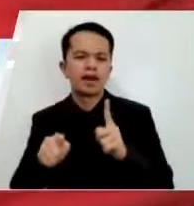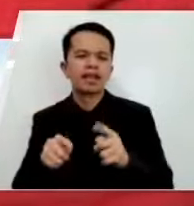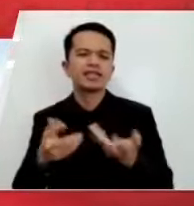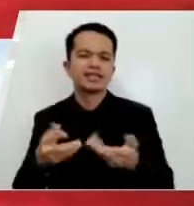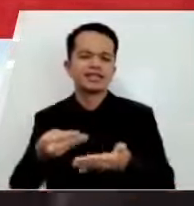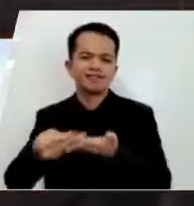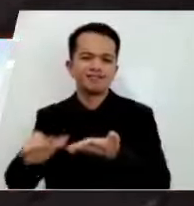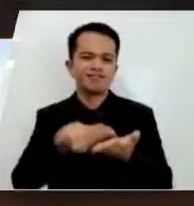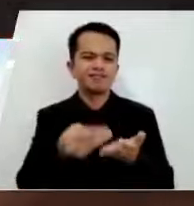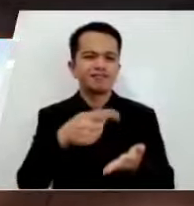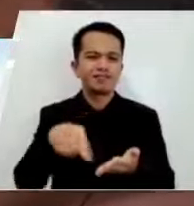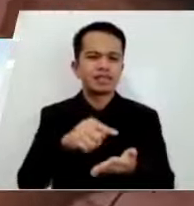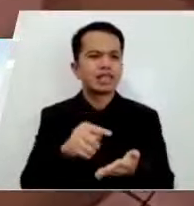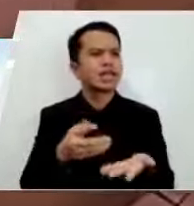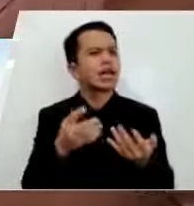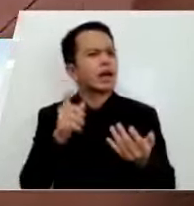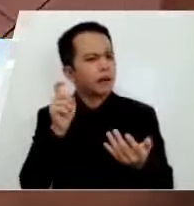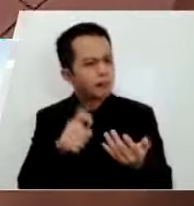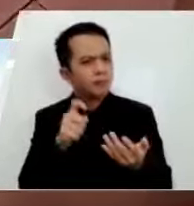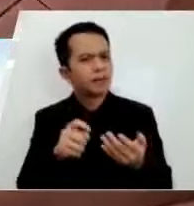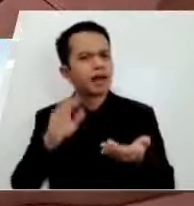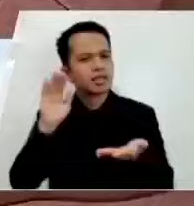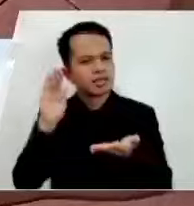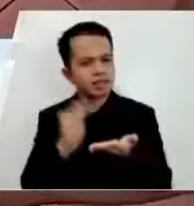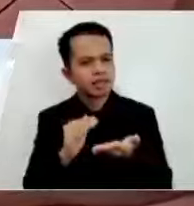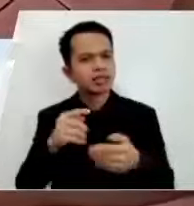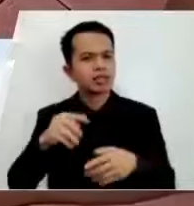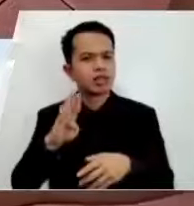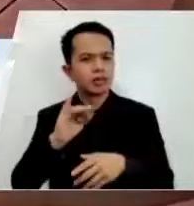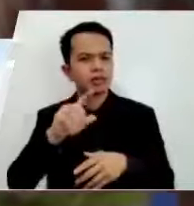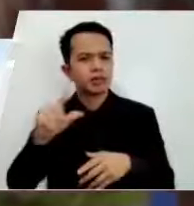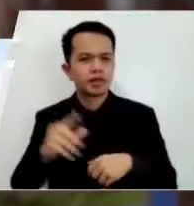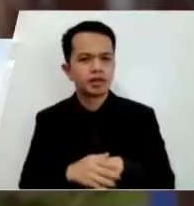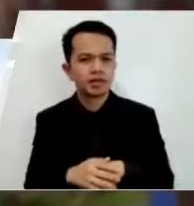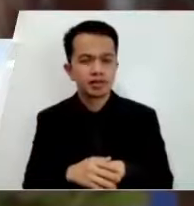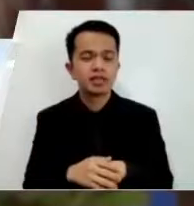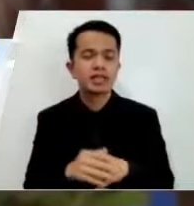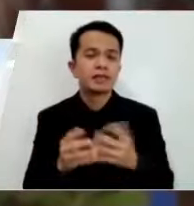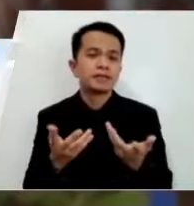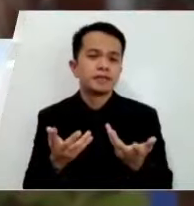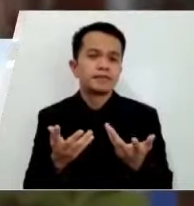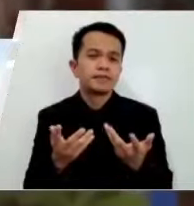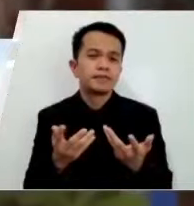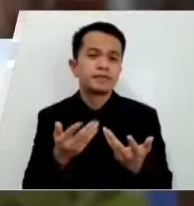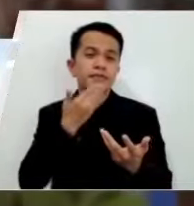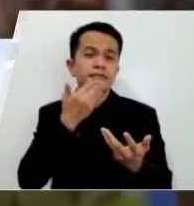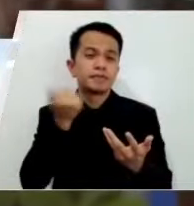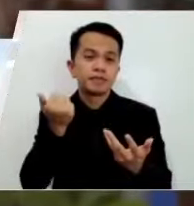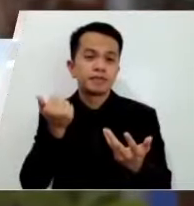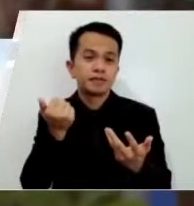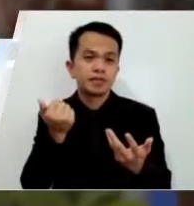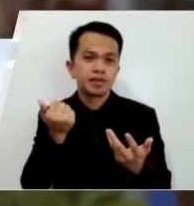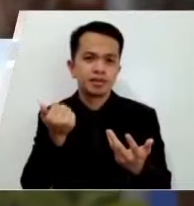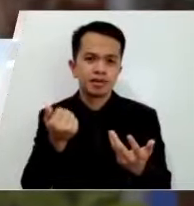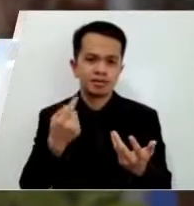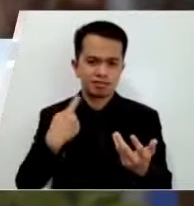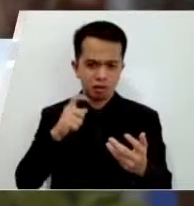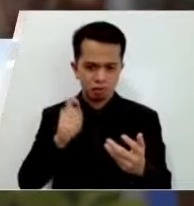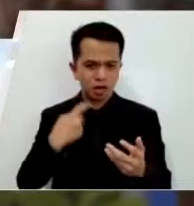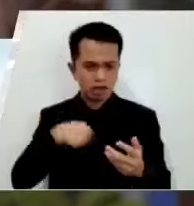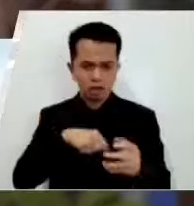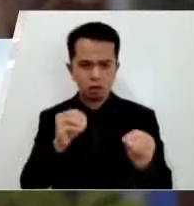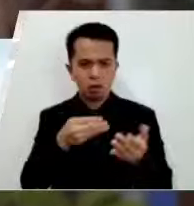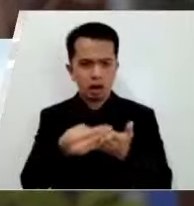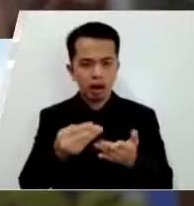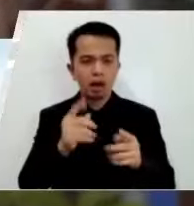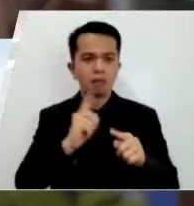customer, dapat ibawas ito sa kanilang bill. Kaya mari, kumbaga, dapat nga wala na kami bayad ng ganyan. Dahil wala